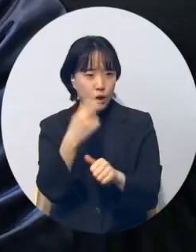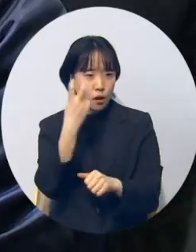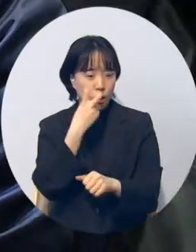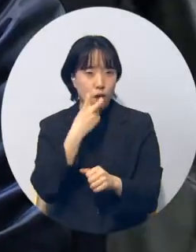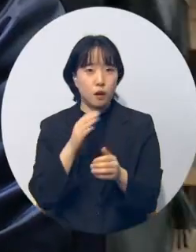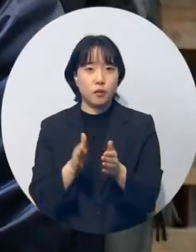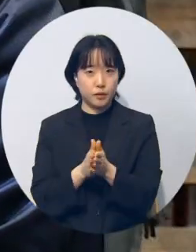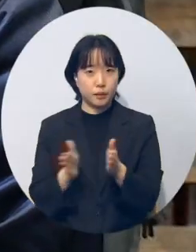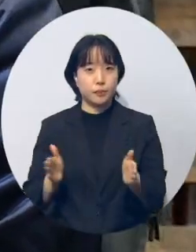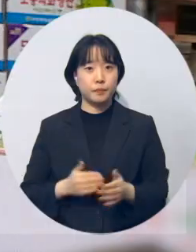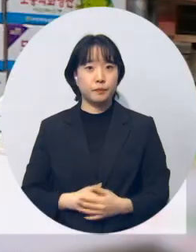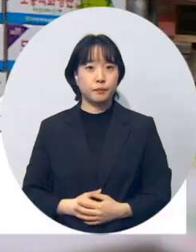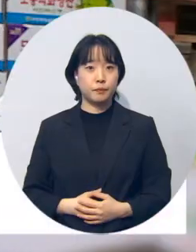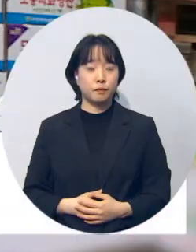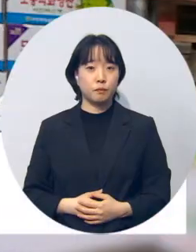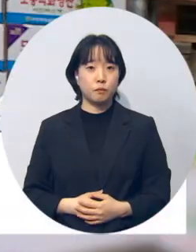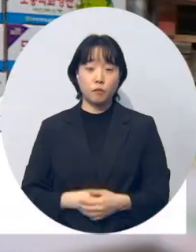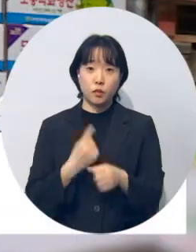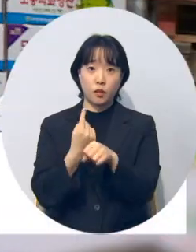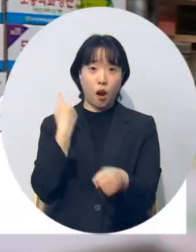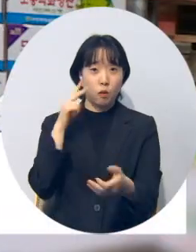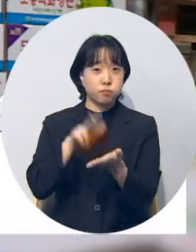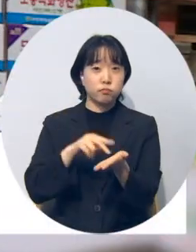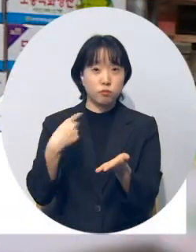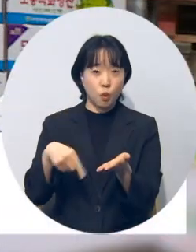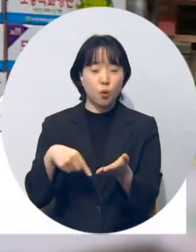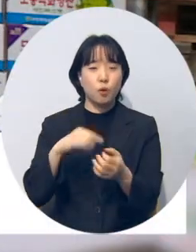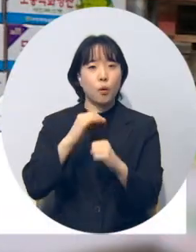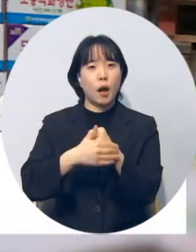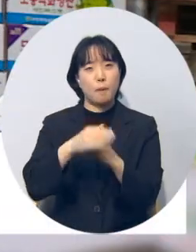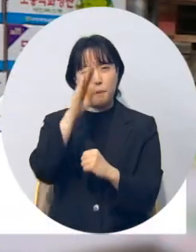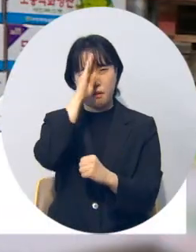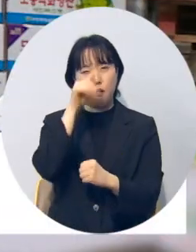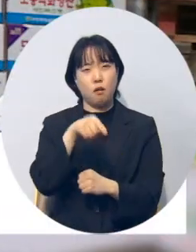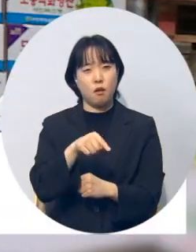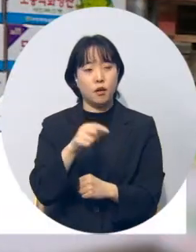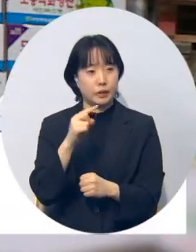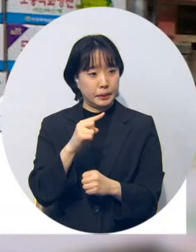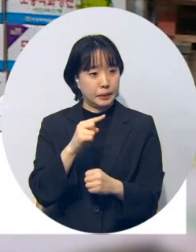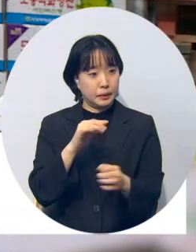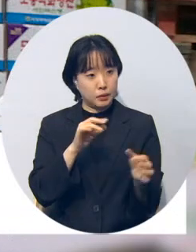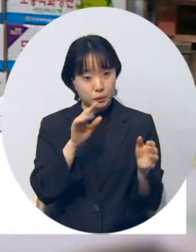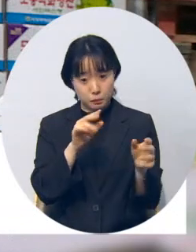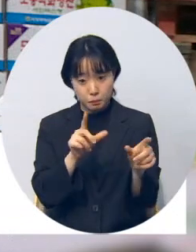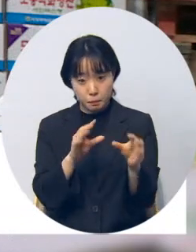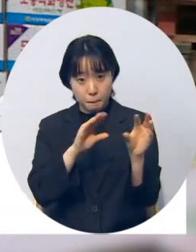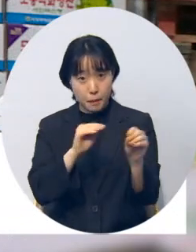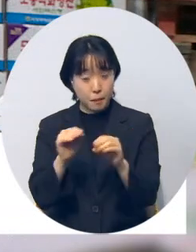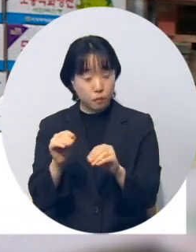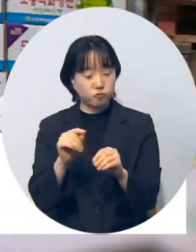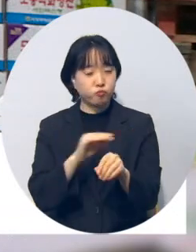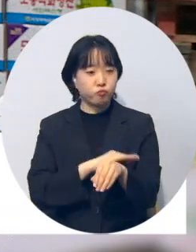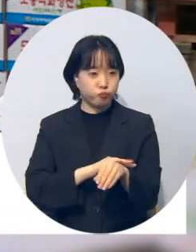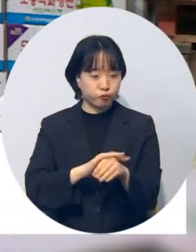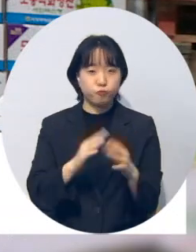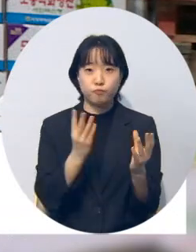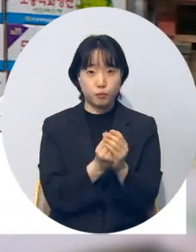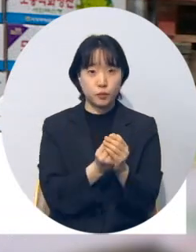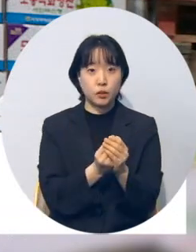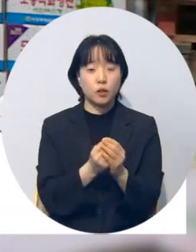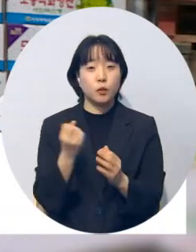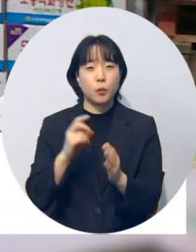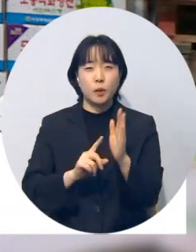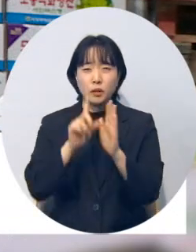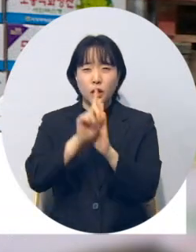강화했습니다. 작년에 문제가 됐던 과수화상병, 배양제거는 지금 완료한 상태이고요. 냉해